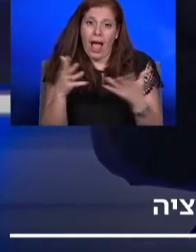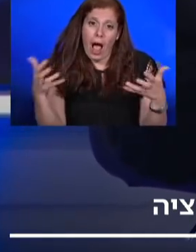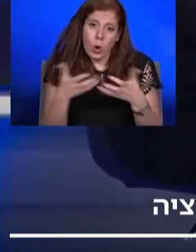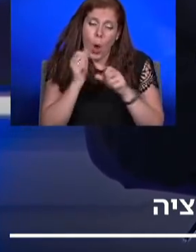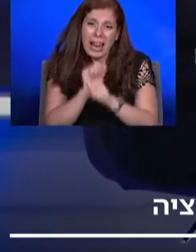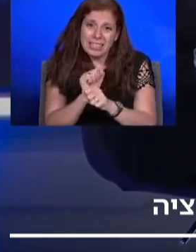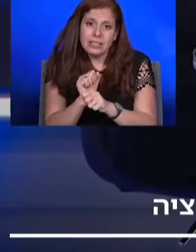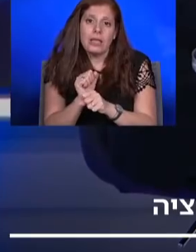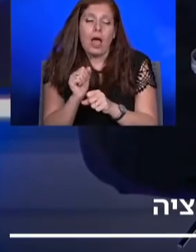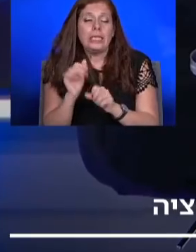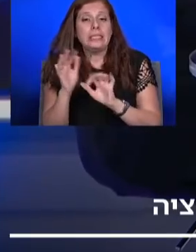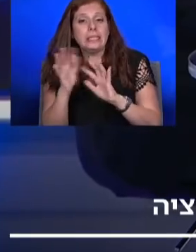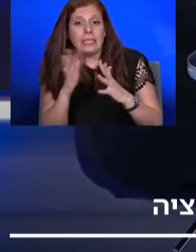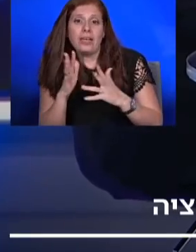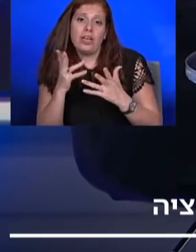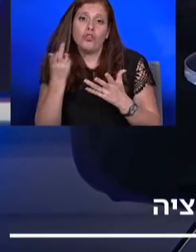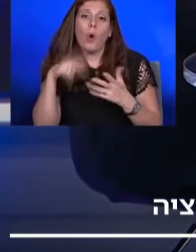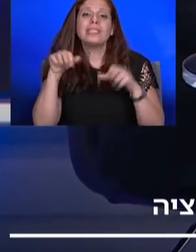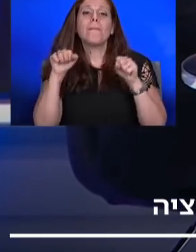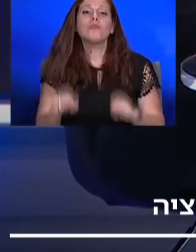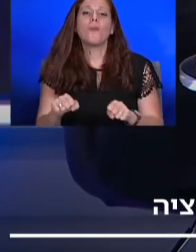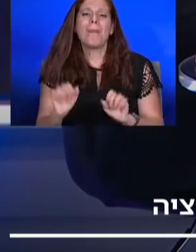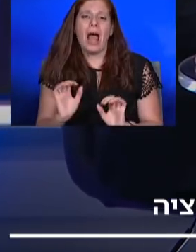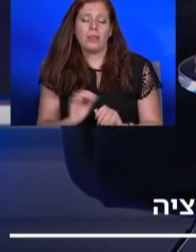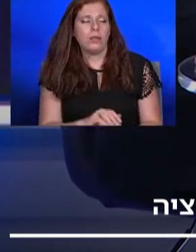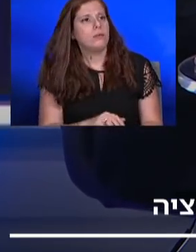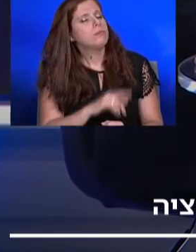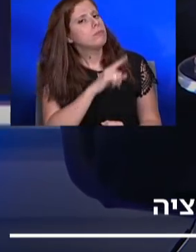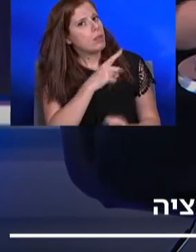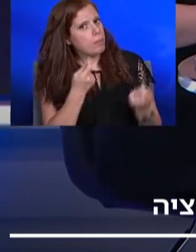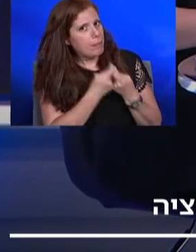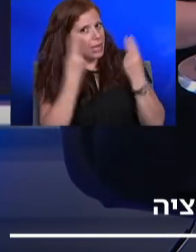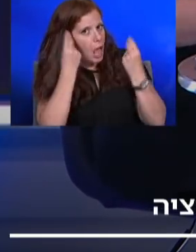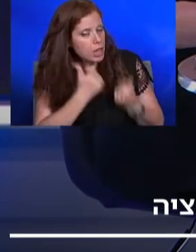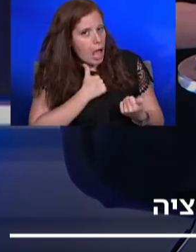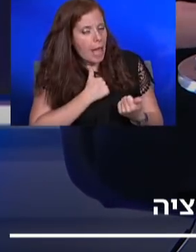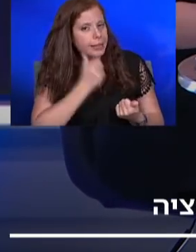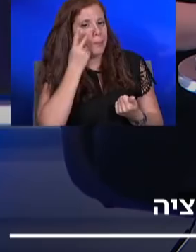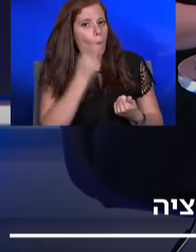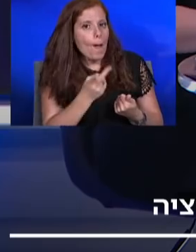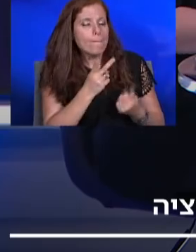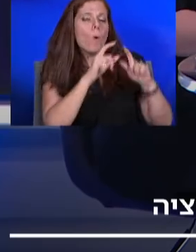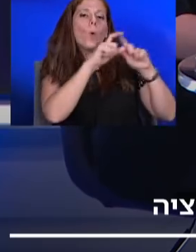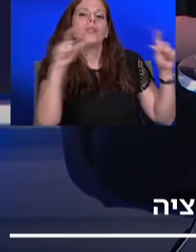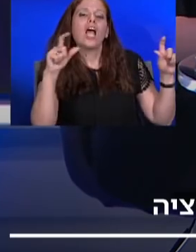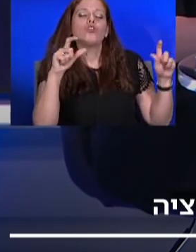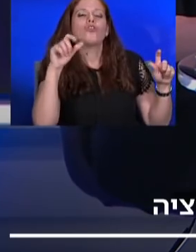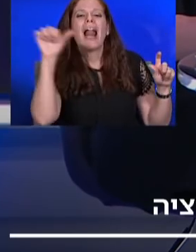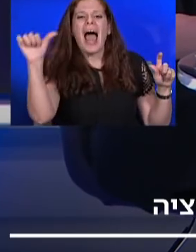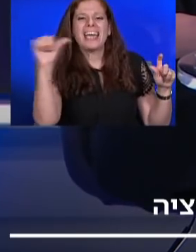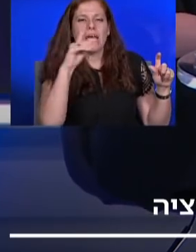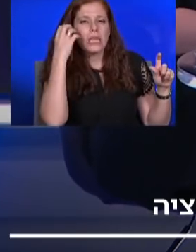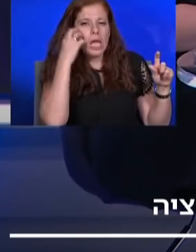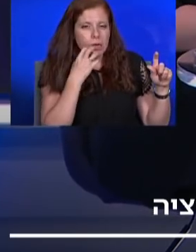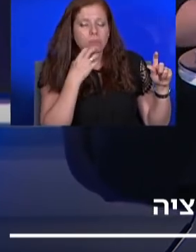בחוסר משמעת קואליציונית. מבחינת החרדים, אנחנו רואים כותרת של השר אריה דרעי, יושב ראש ש"ס, שמדבר הלילה עם עיתון הדרך,